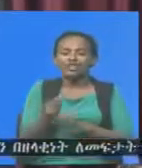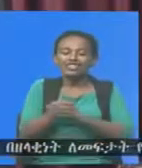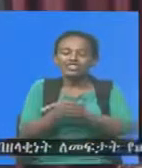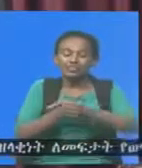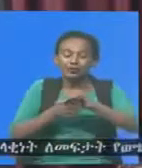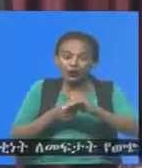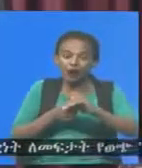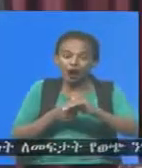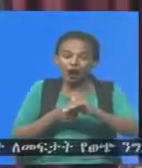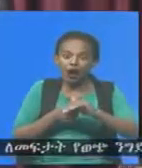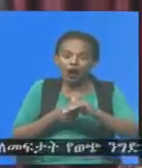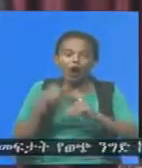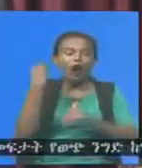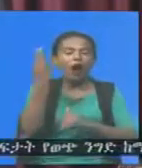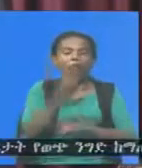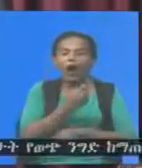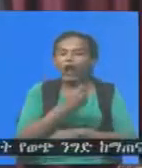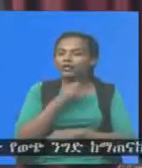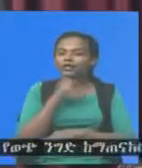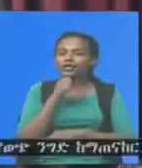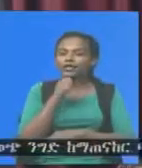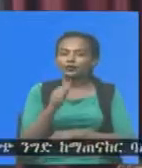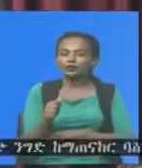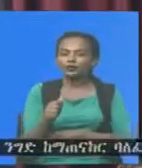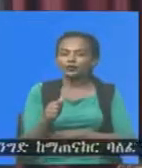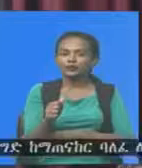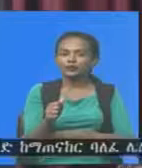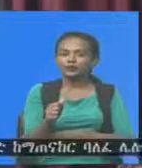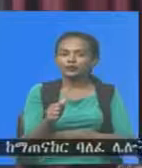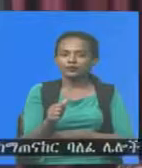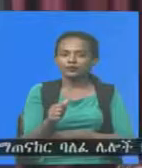ድበቃ አይጠቅምም